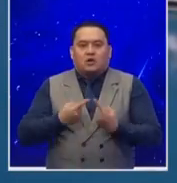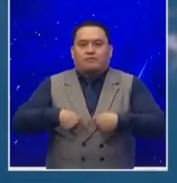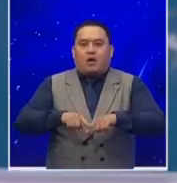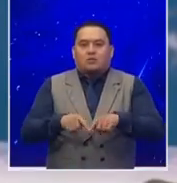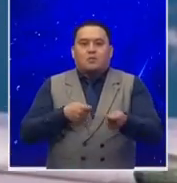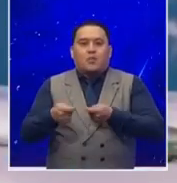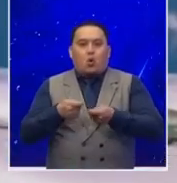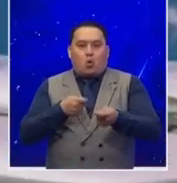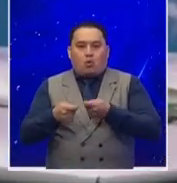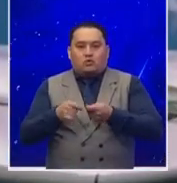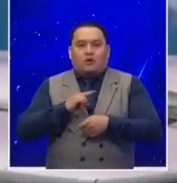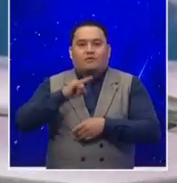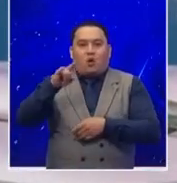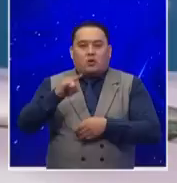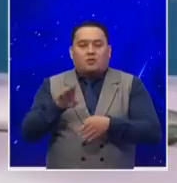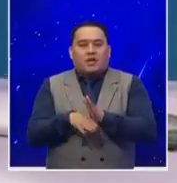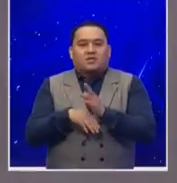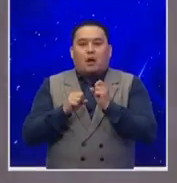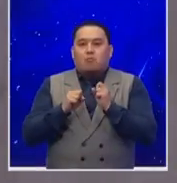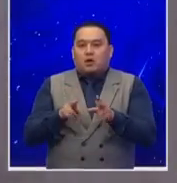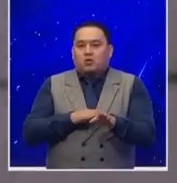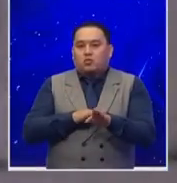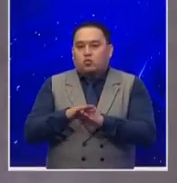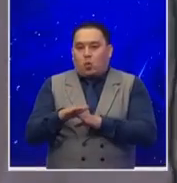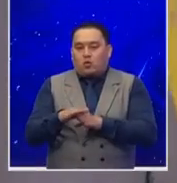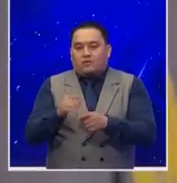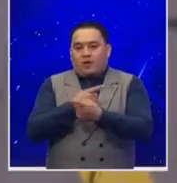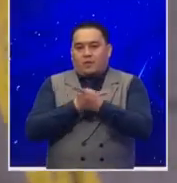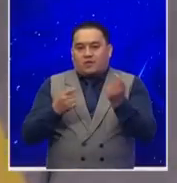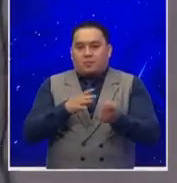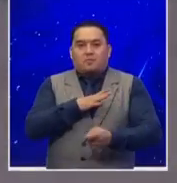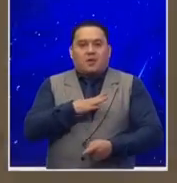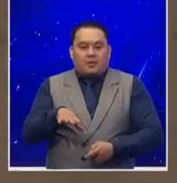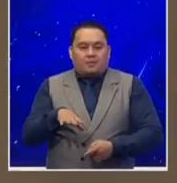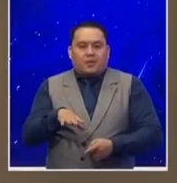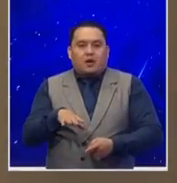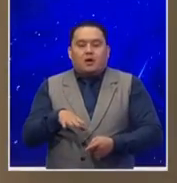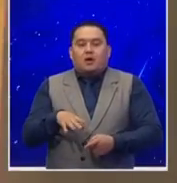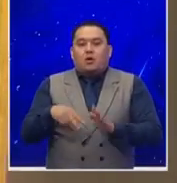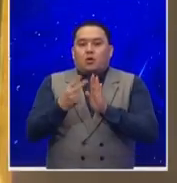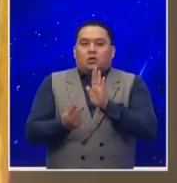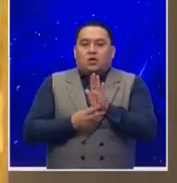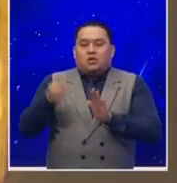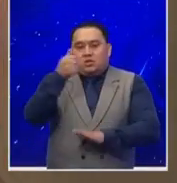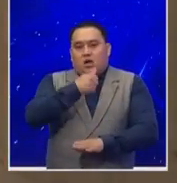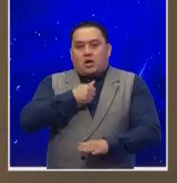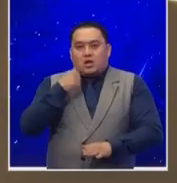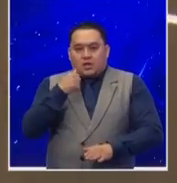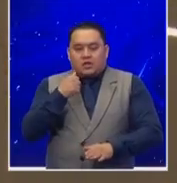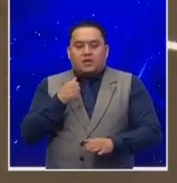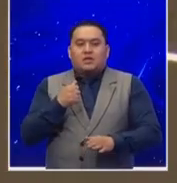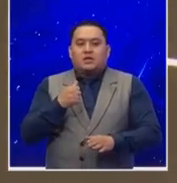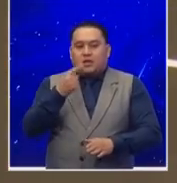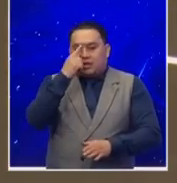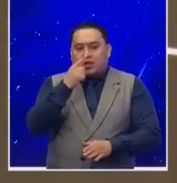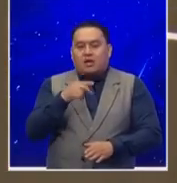әуе басқармасына ұшақтың қауіпсіздік жүйесі туралы толық мәлімет бермеген. Салдарынан 2018 жылы Индонезияда және